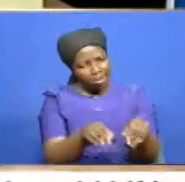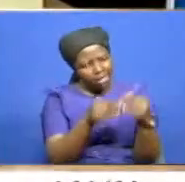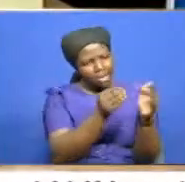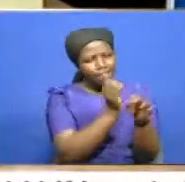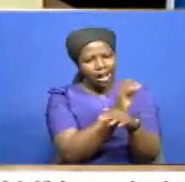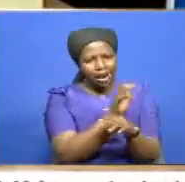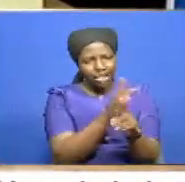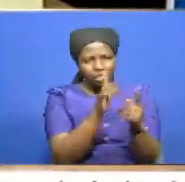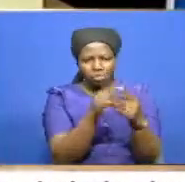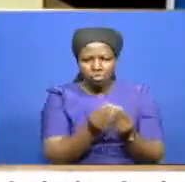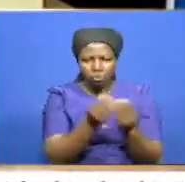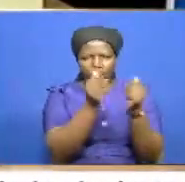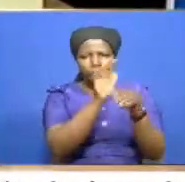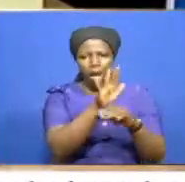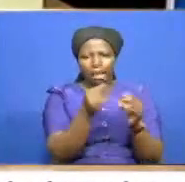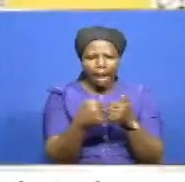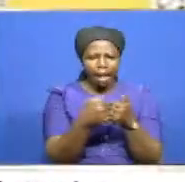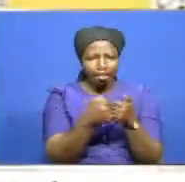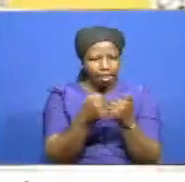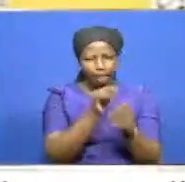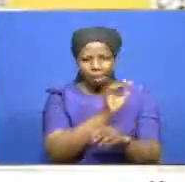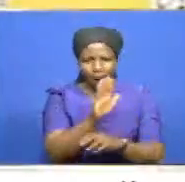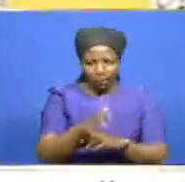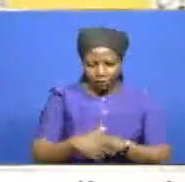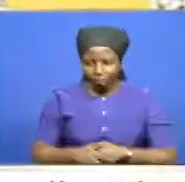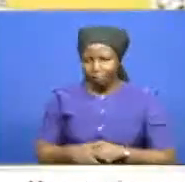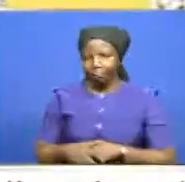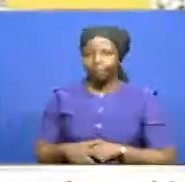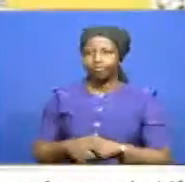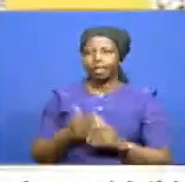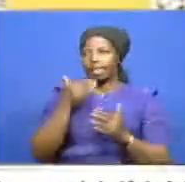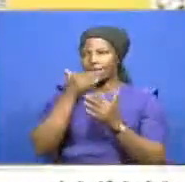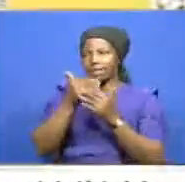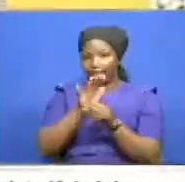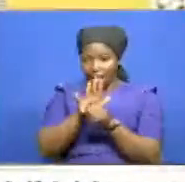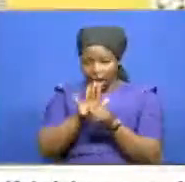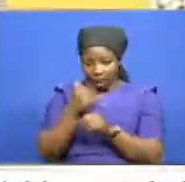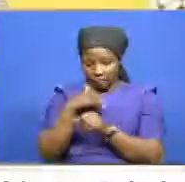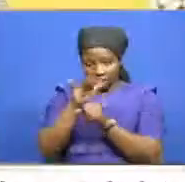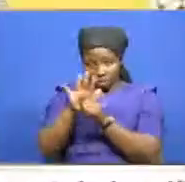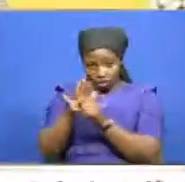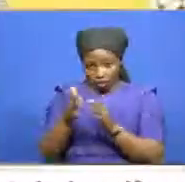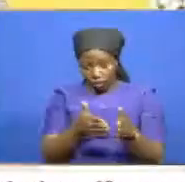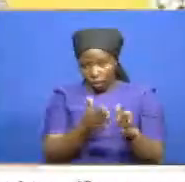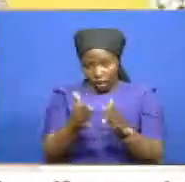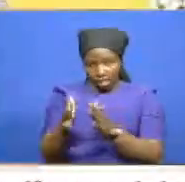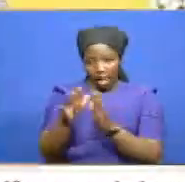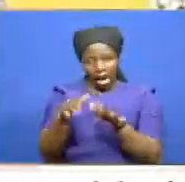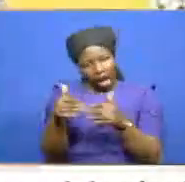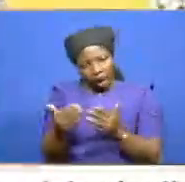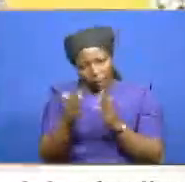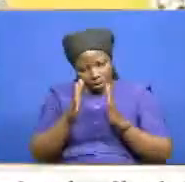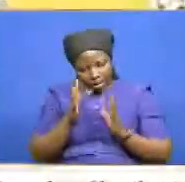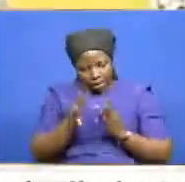walionayo? Asante sana. Kuna njia nyingi kuhusu vile mtu akitaka